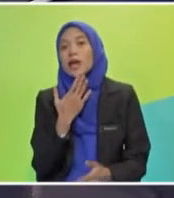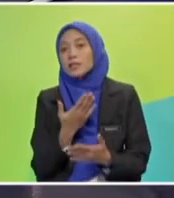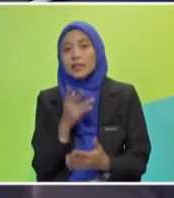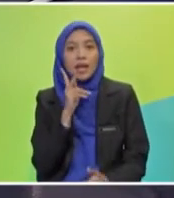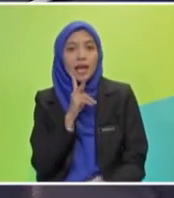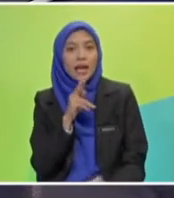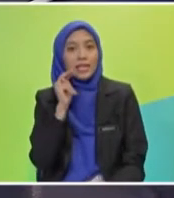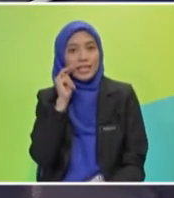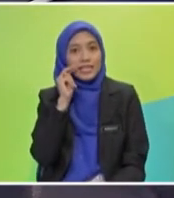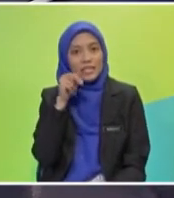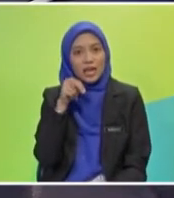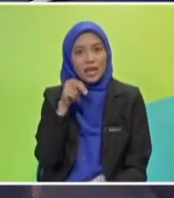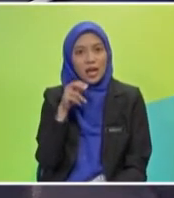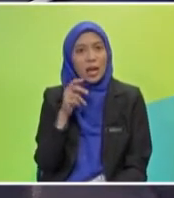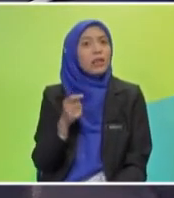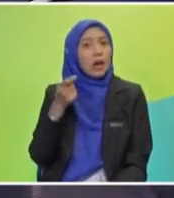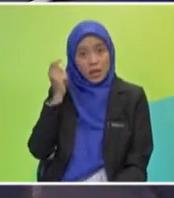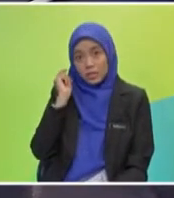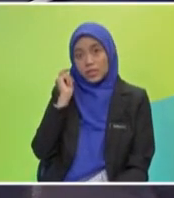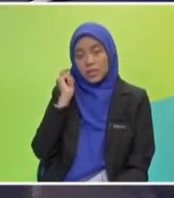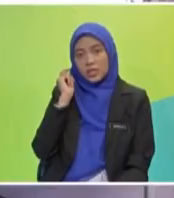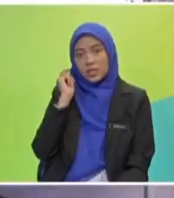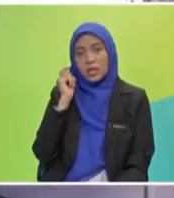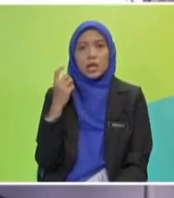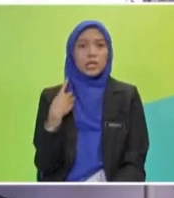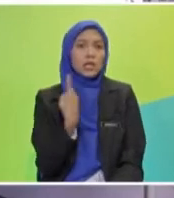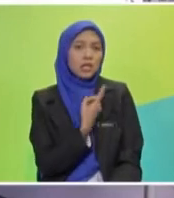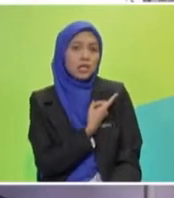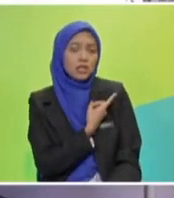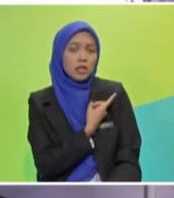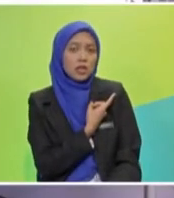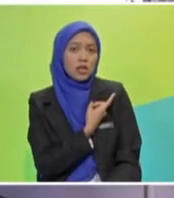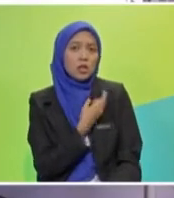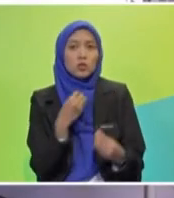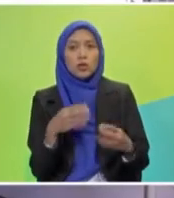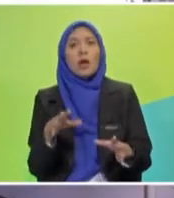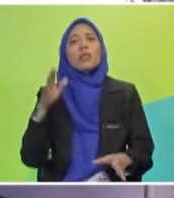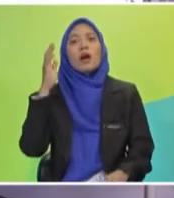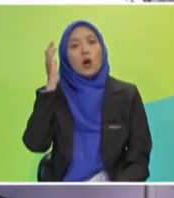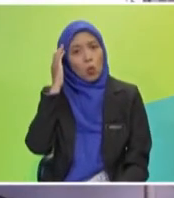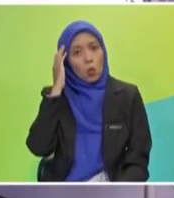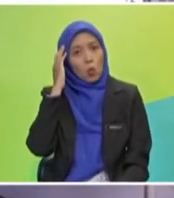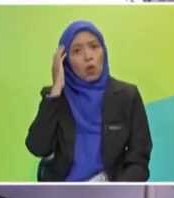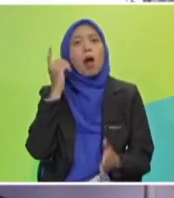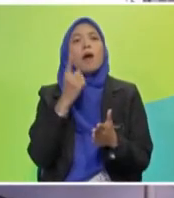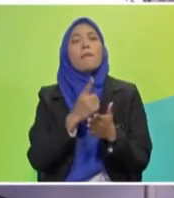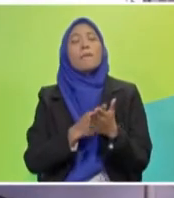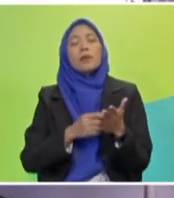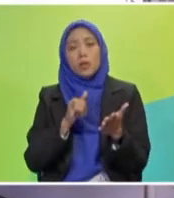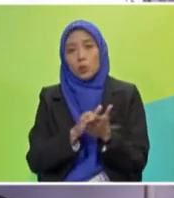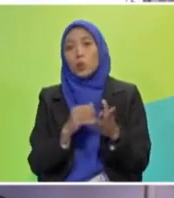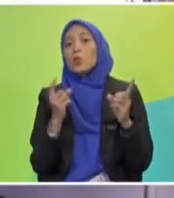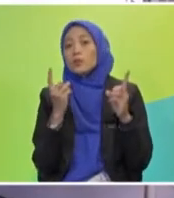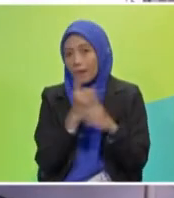Nisa. Tadi Nisa, kita dah ketahui apa yang dimaksudkan dengan darab